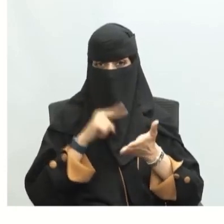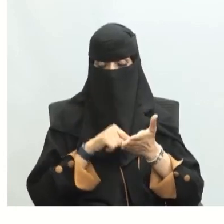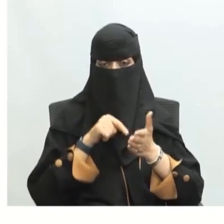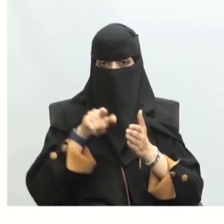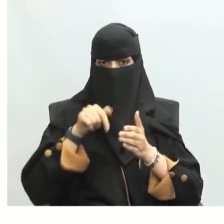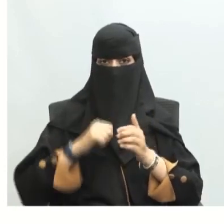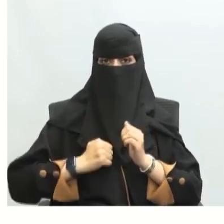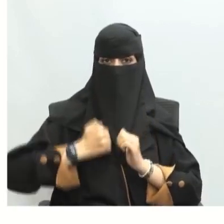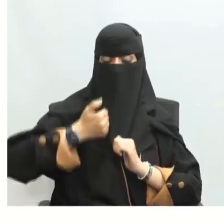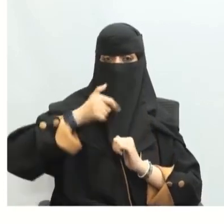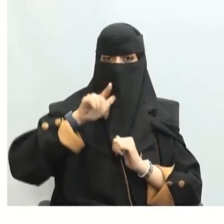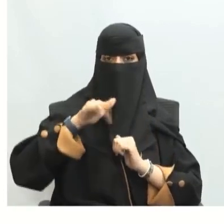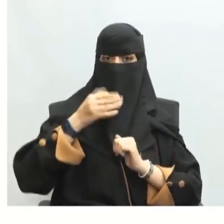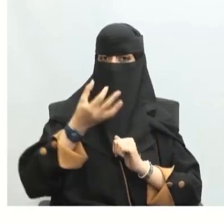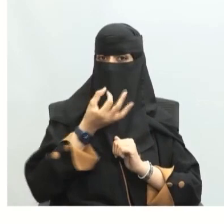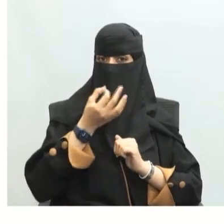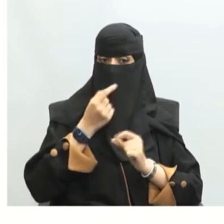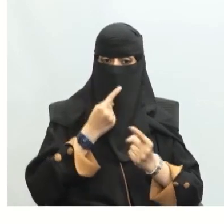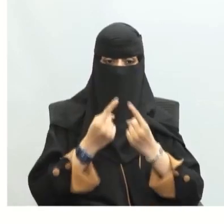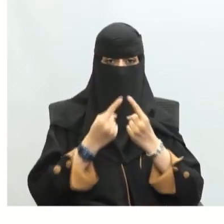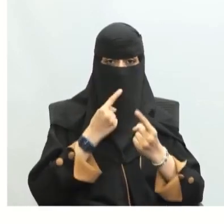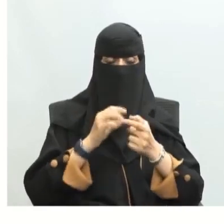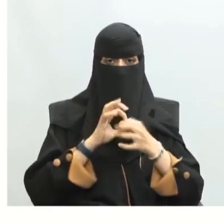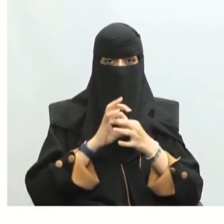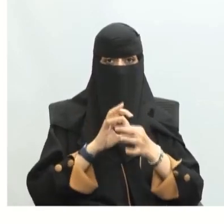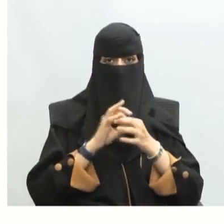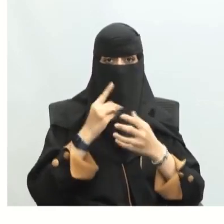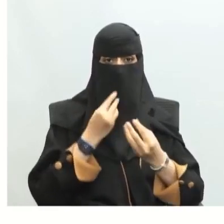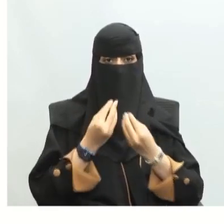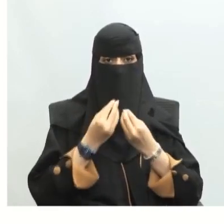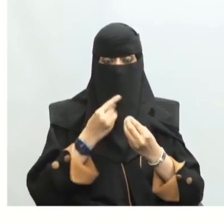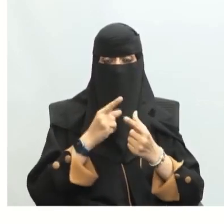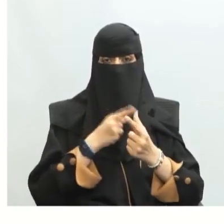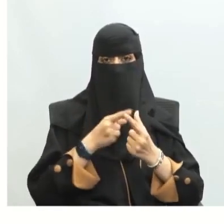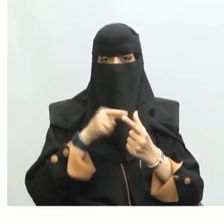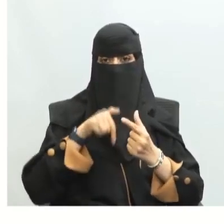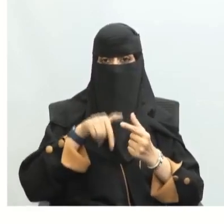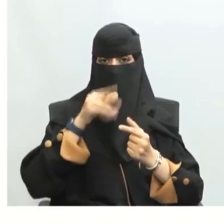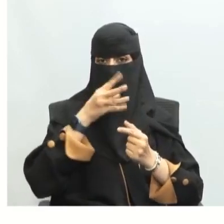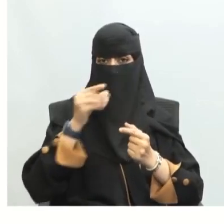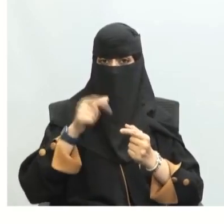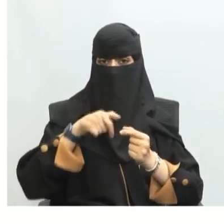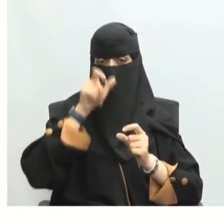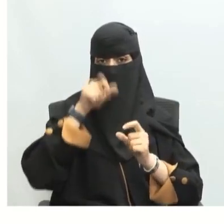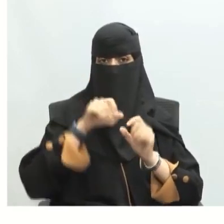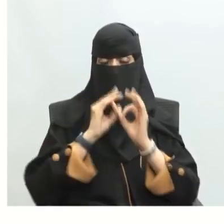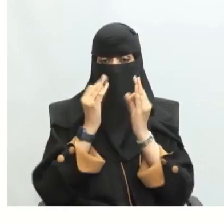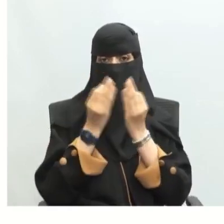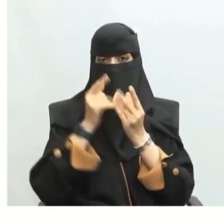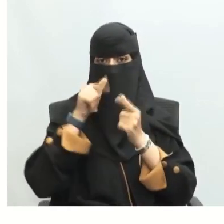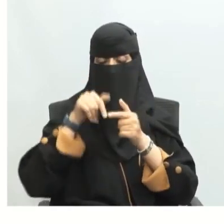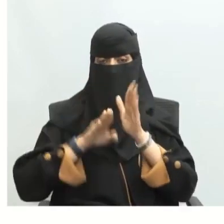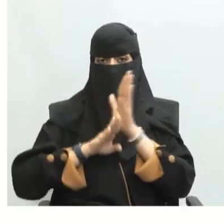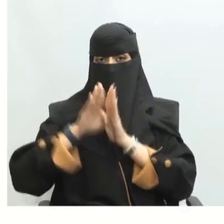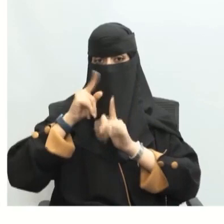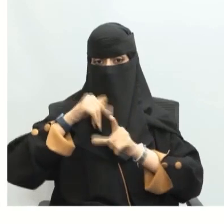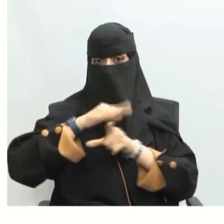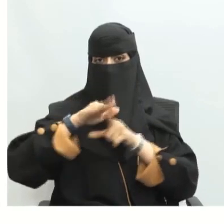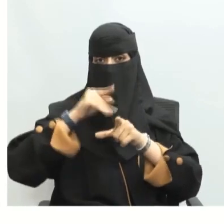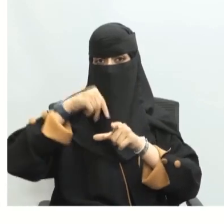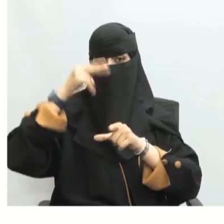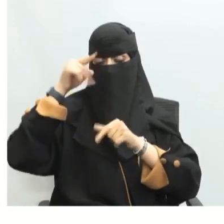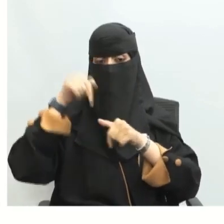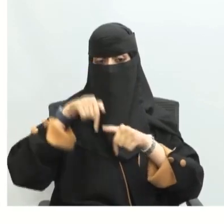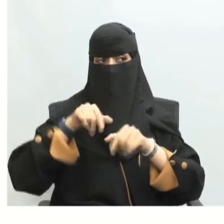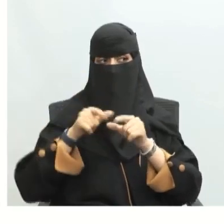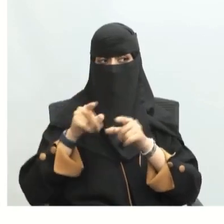هناك ثقه لغه حوار وتواصل فعال بين ابناء المجتمع لان ذلك يعزز الوحده الوطنيه بين